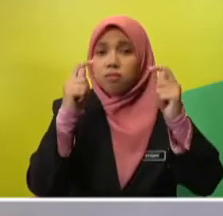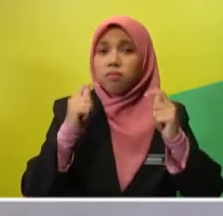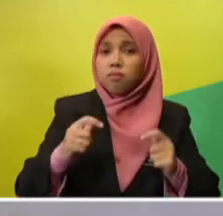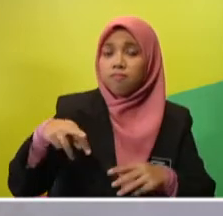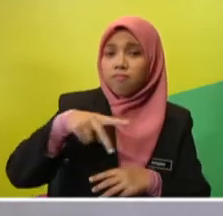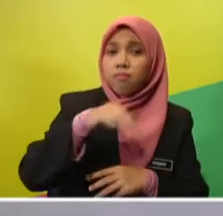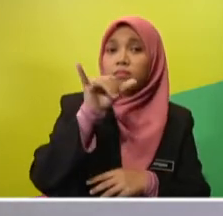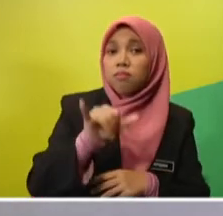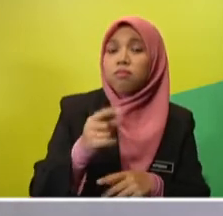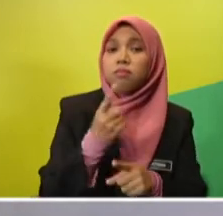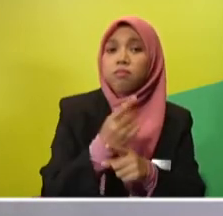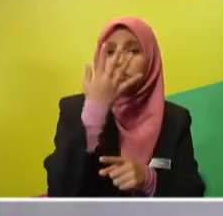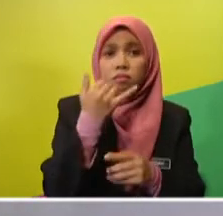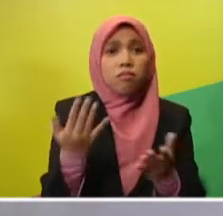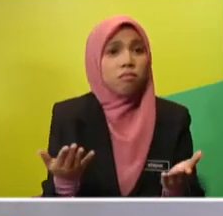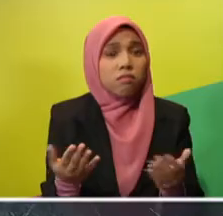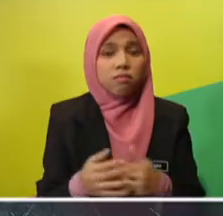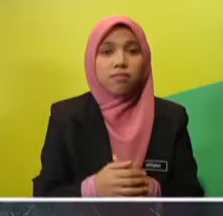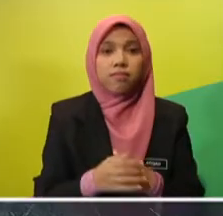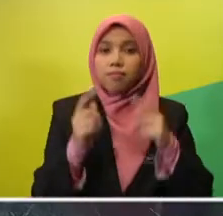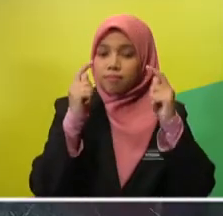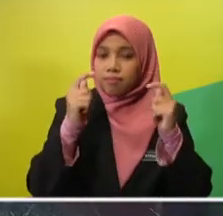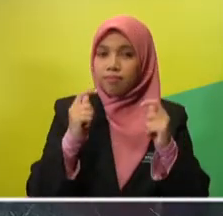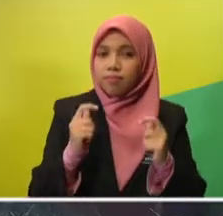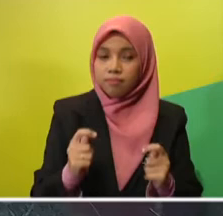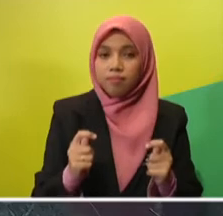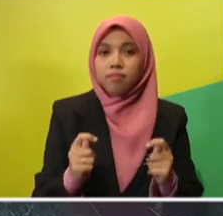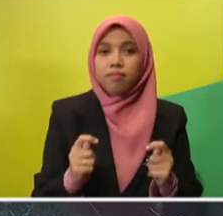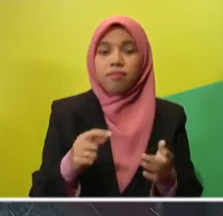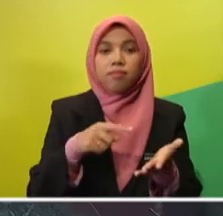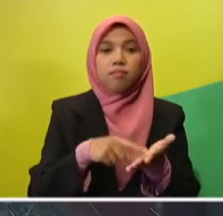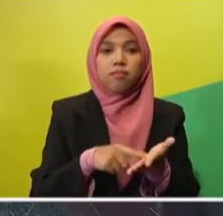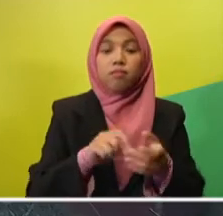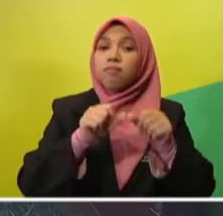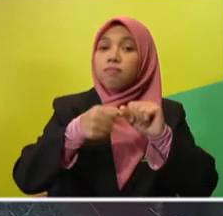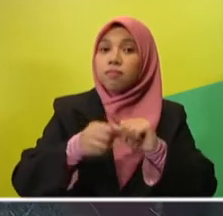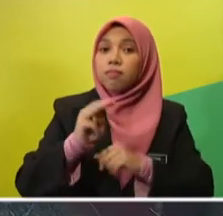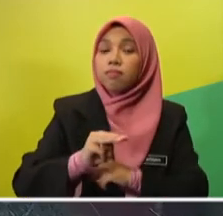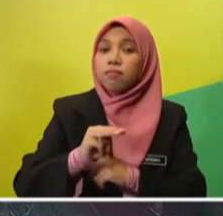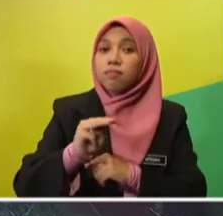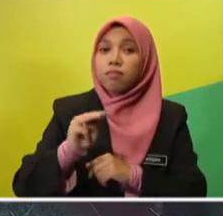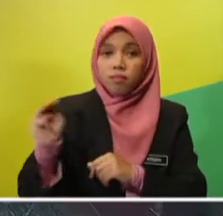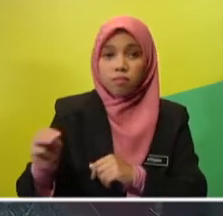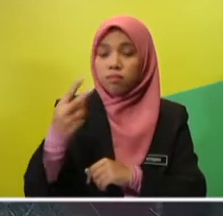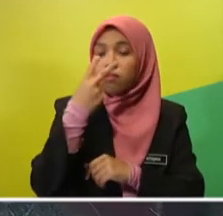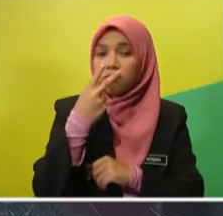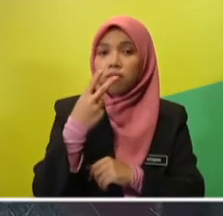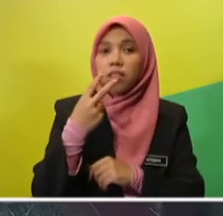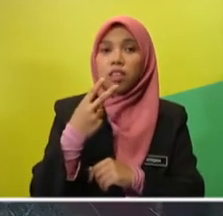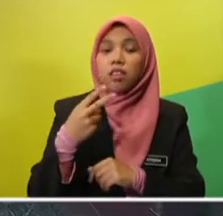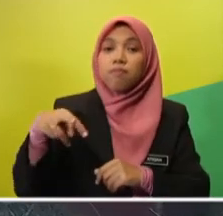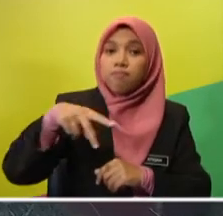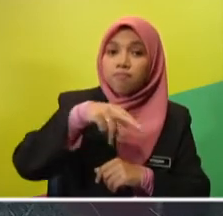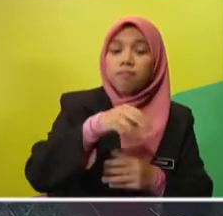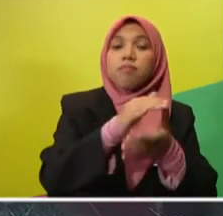betul? Okey, teknik ini supaya mereka boleh berjalan dalam keadaan selamat, dapat menuju ke